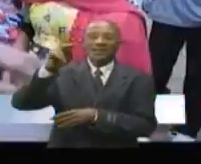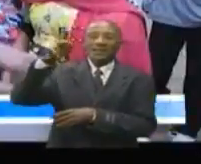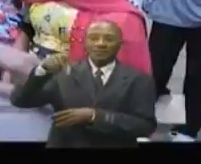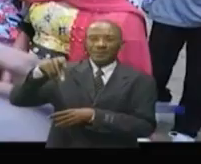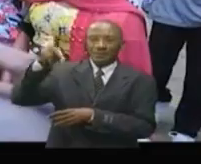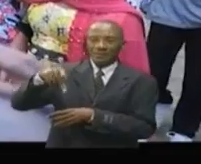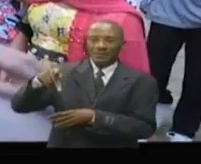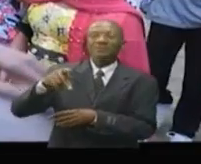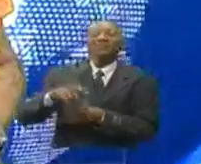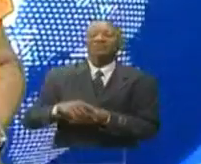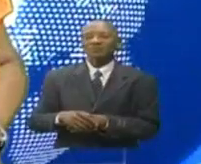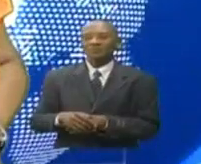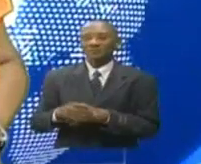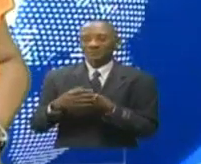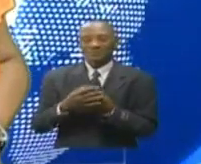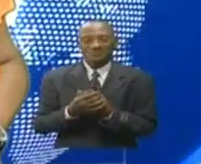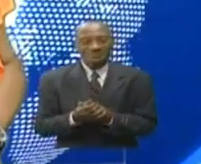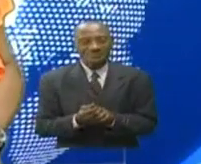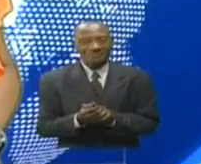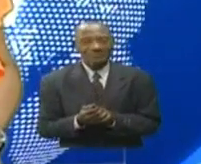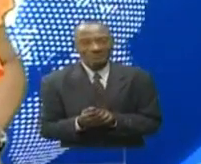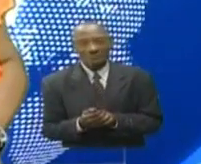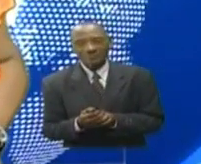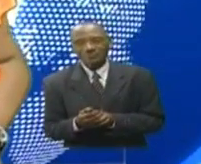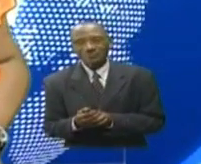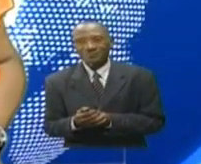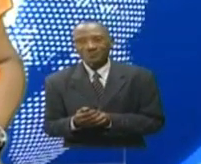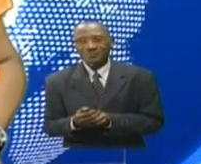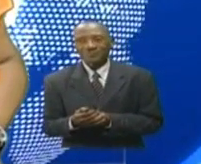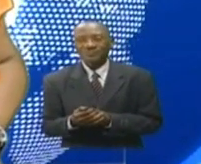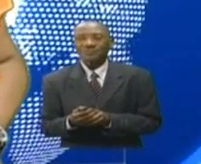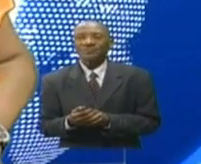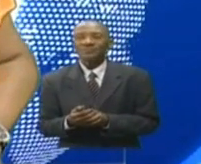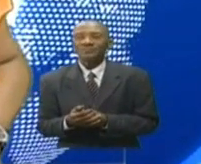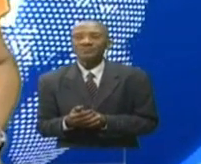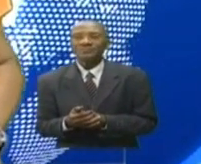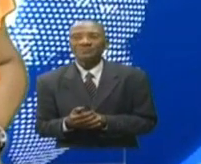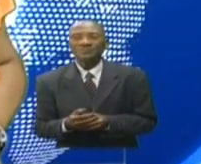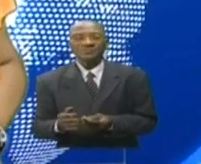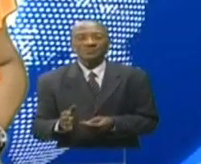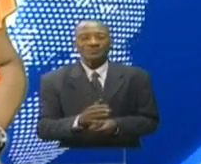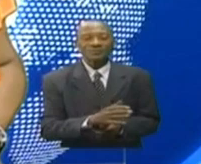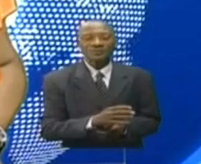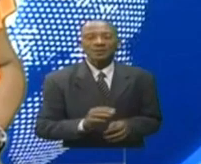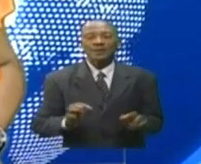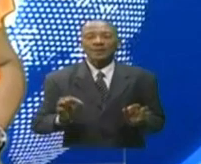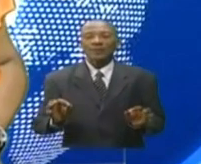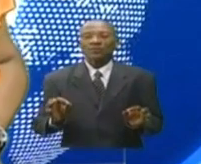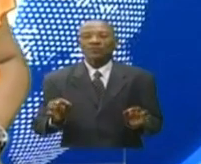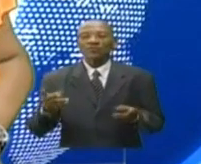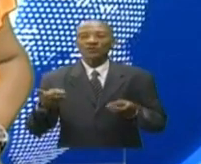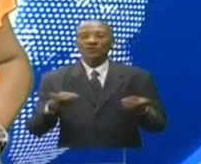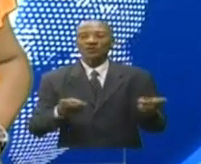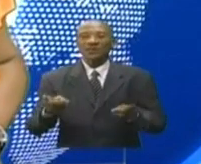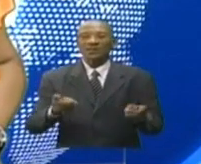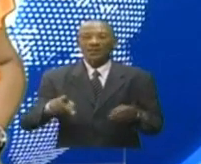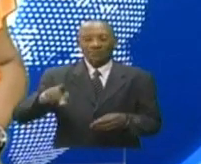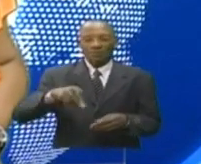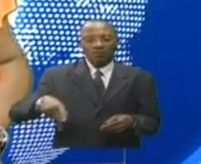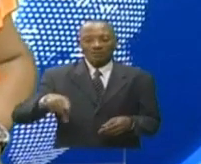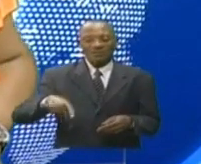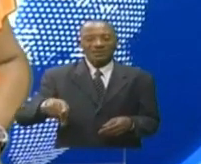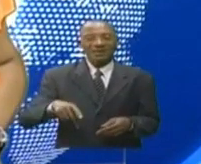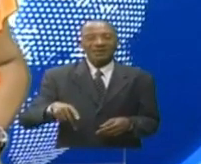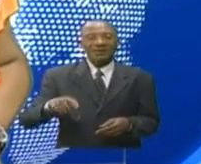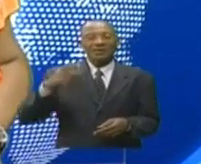brevets aux récipiendaires. Joël Mukombamata est le nouveau directeur provincial de l'Institut national de préparation professionnelle